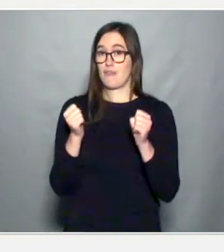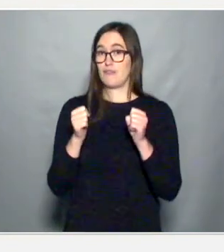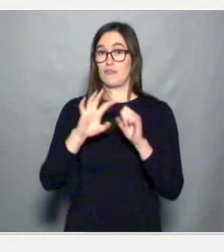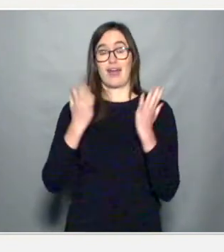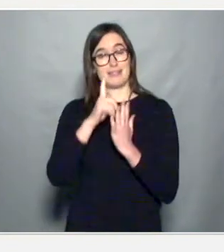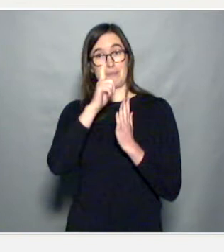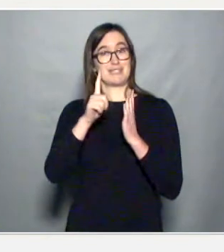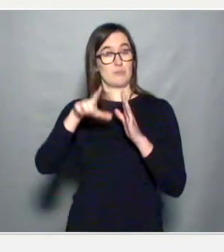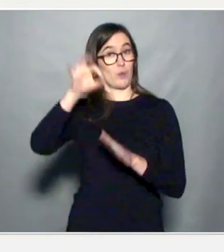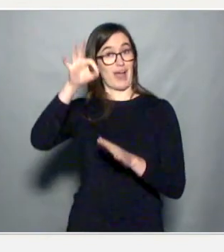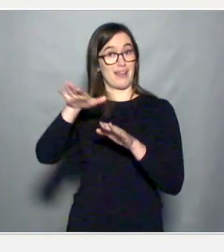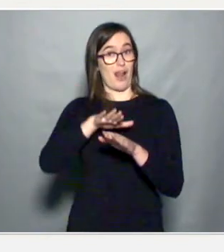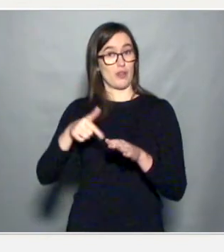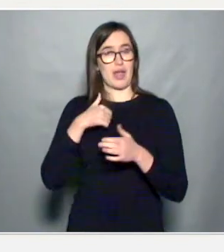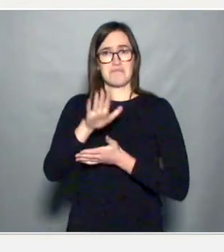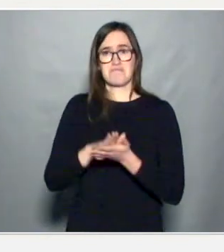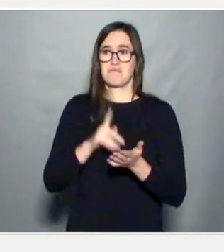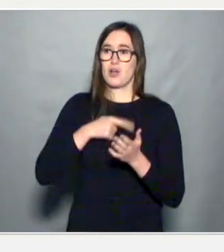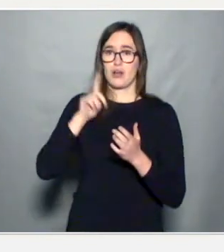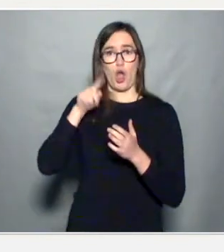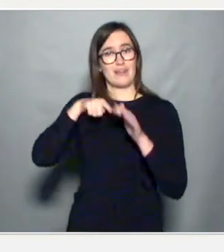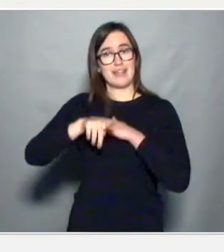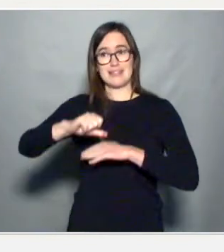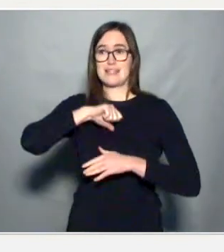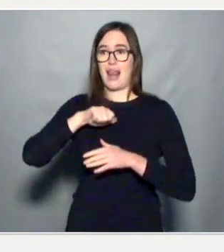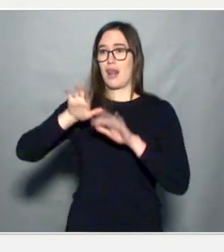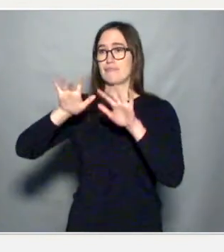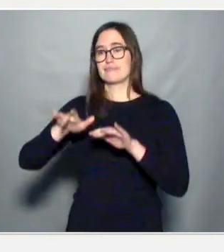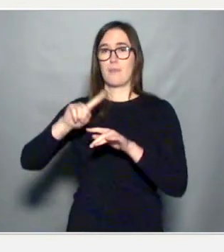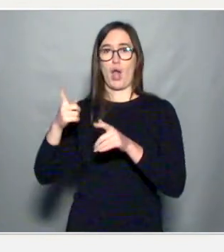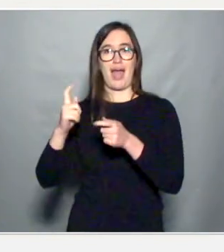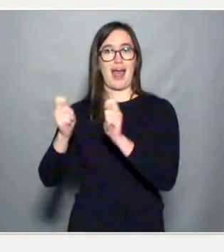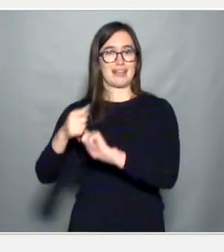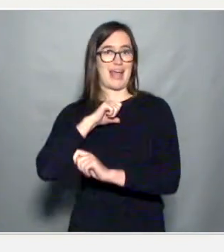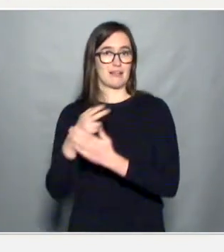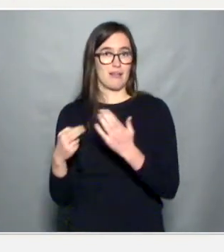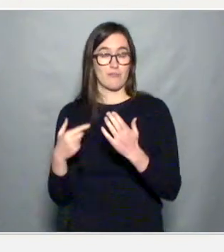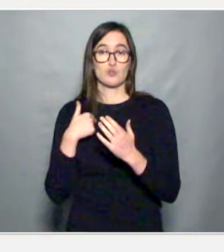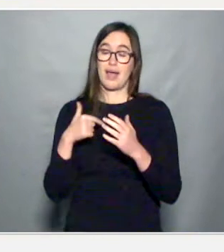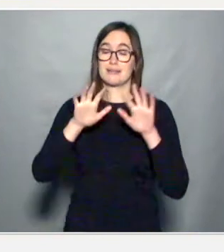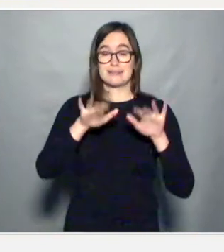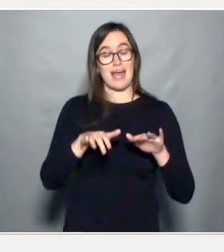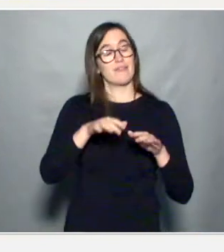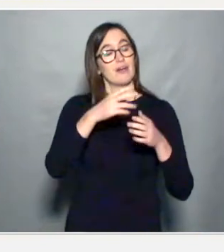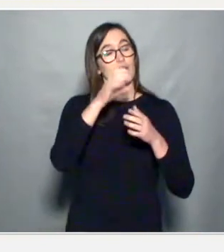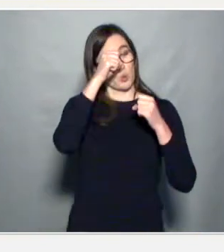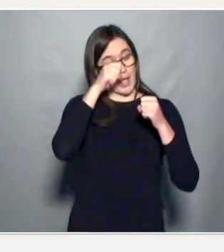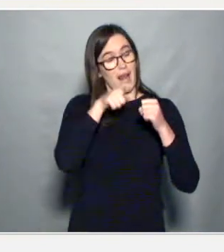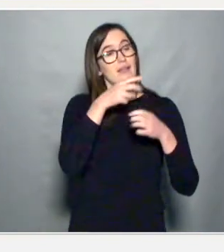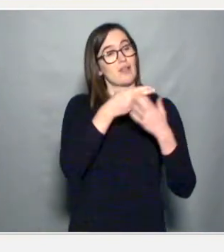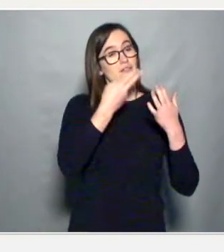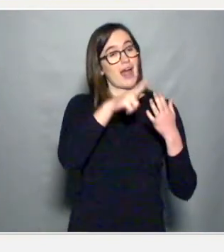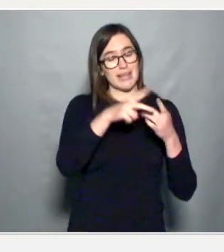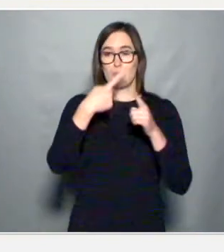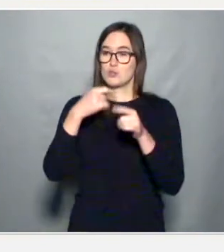moderna länder. Då borde man ju rimligtvis kunna ändra sitt namn på något sätt. Så jag skrev namnändring plus hur gör man på Google och så kom jag